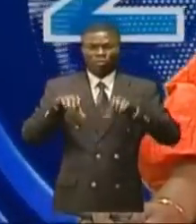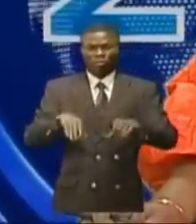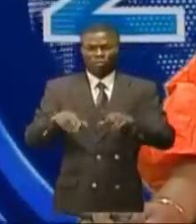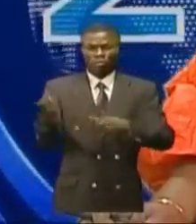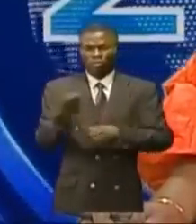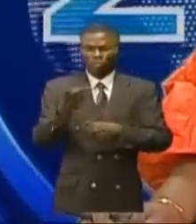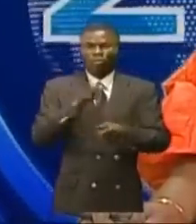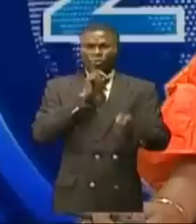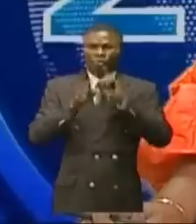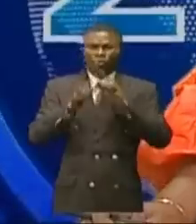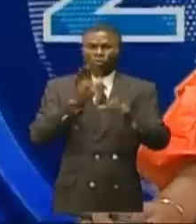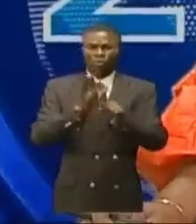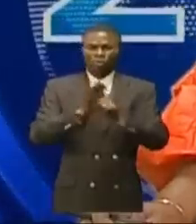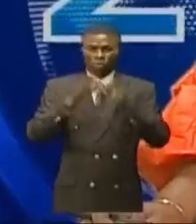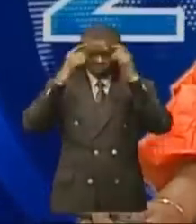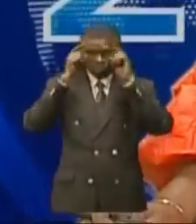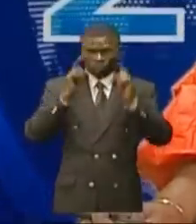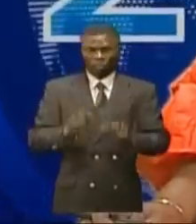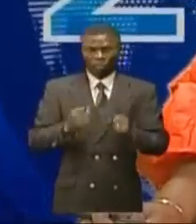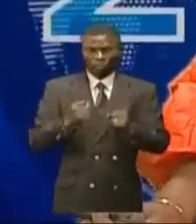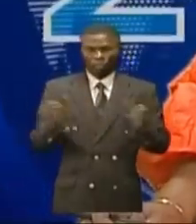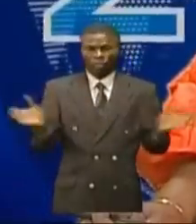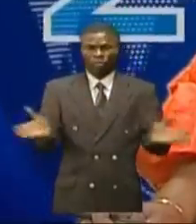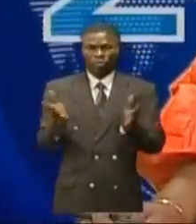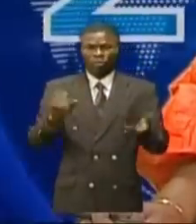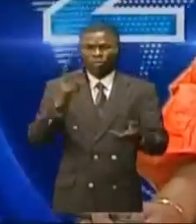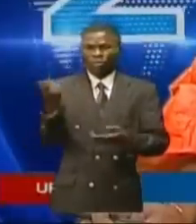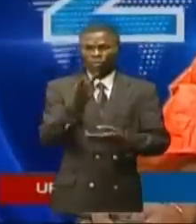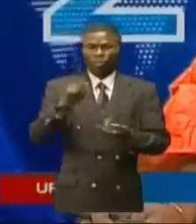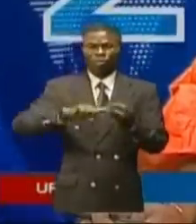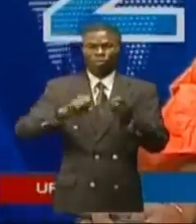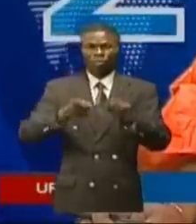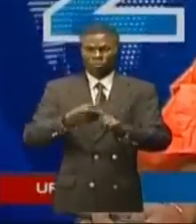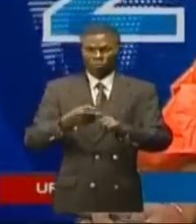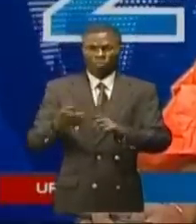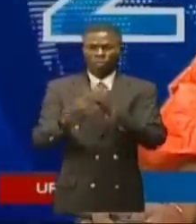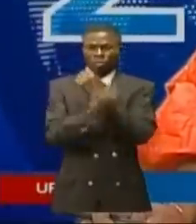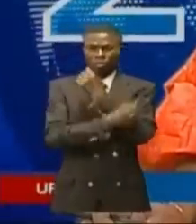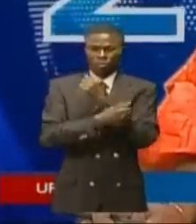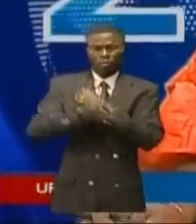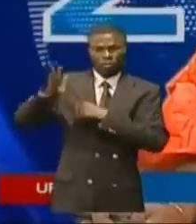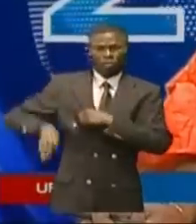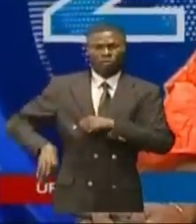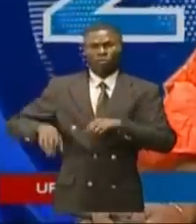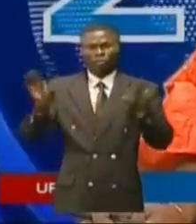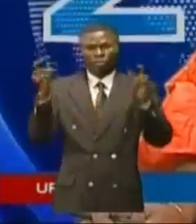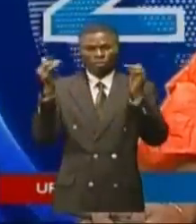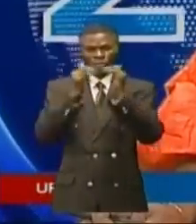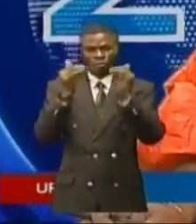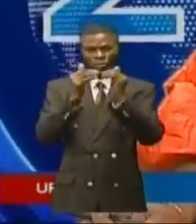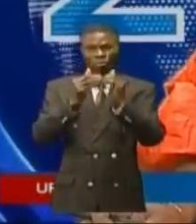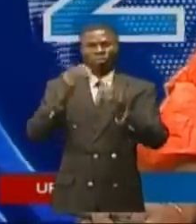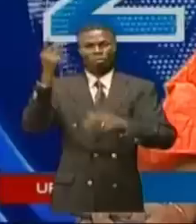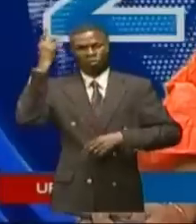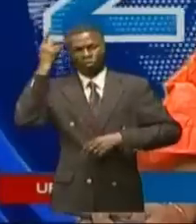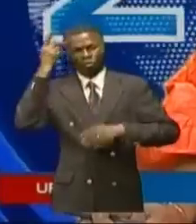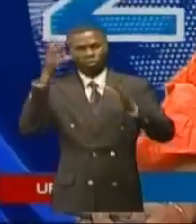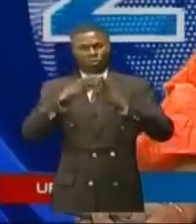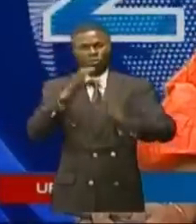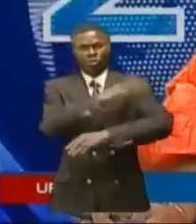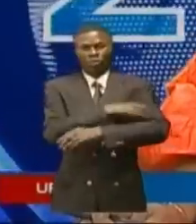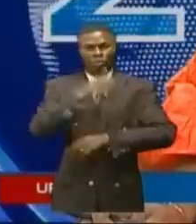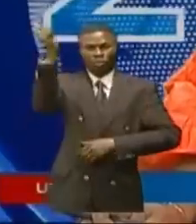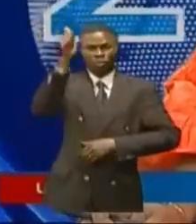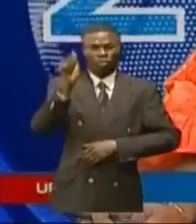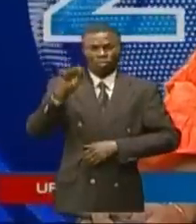ont pris l'engagement ferme de renforcer la coopération bilatérale gagnant-gagnant entre Kinshasa et Pretoria. C'est depuis